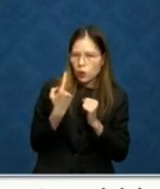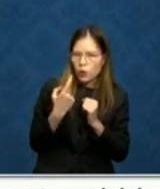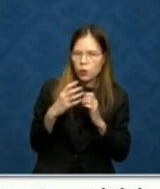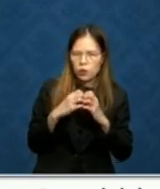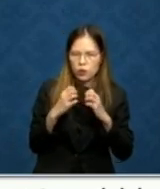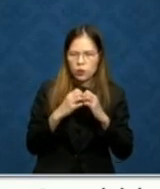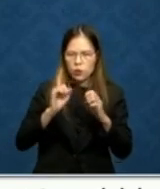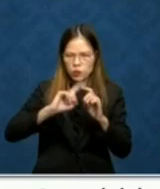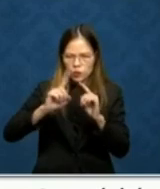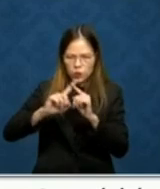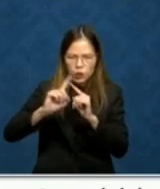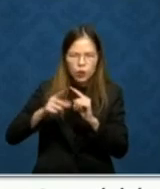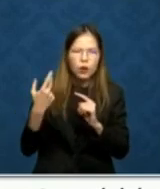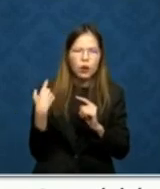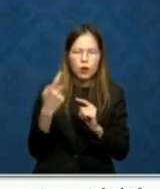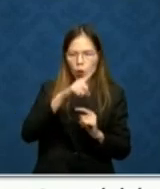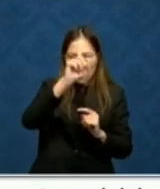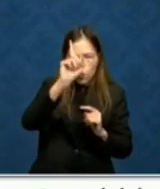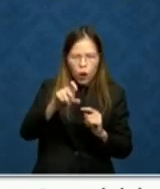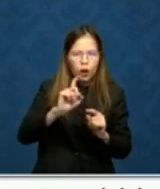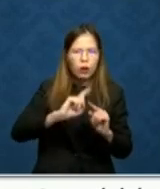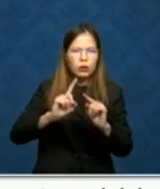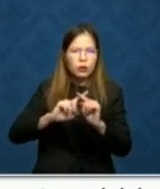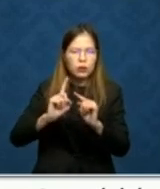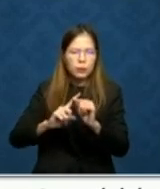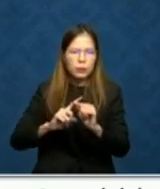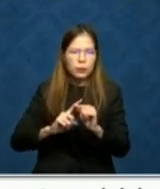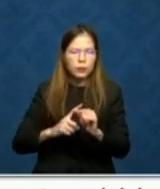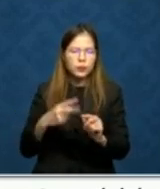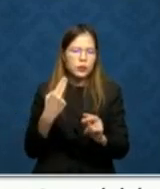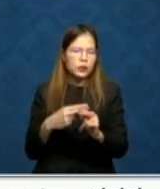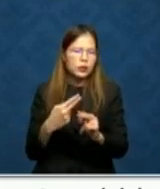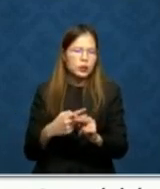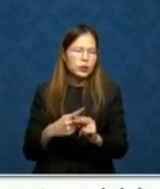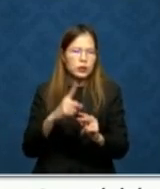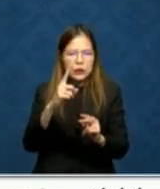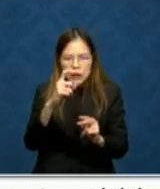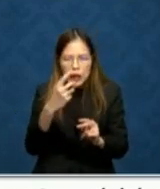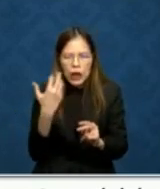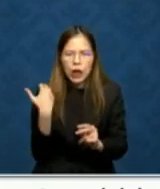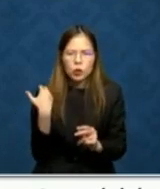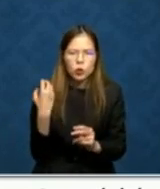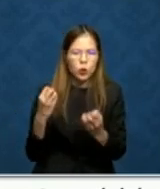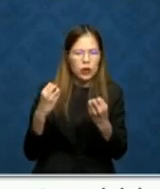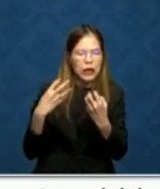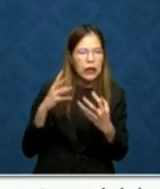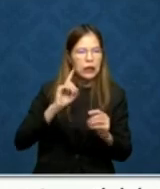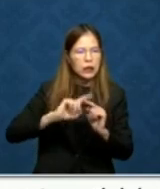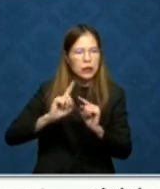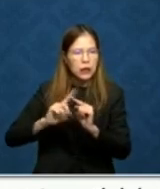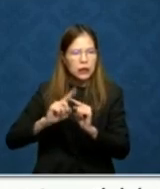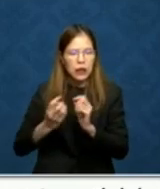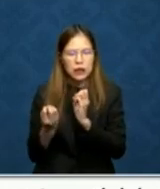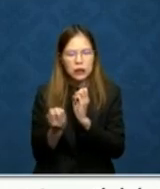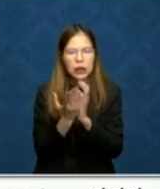ามหรือเกิดความกังวลใจเสียชื่อเสียงถูกดูหมิ่นถูกเกลียดชังหรือได้รับความเดือดร้อนรำคาญใจ